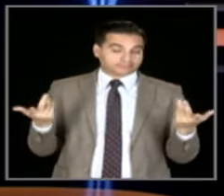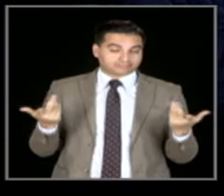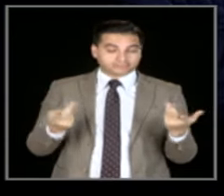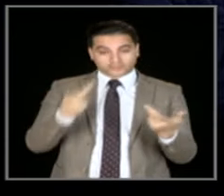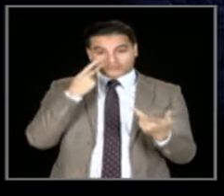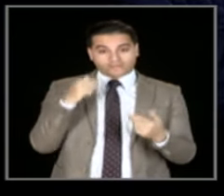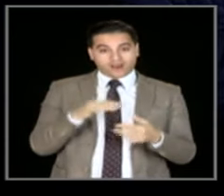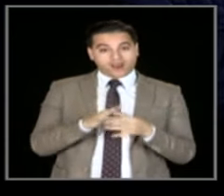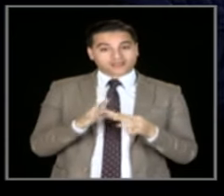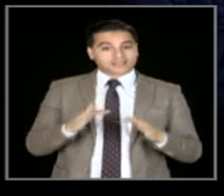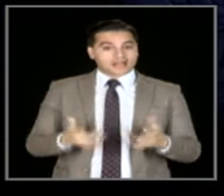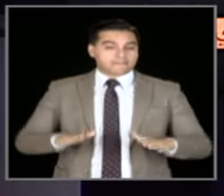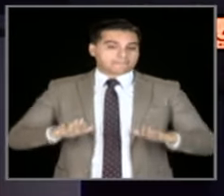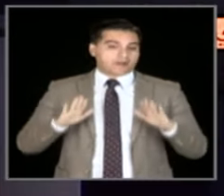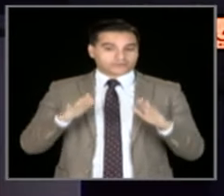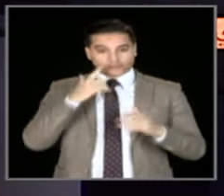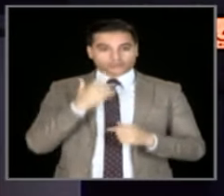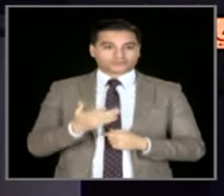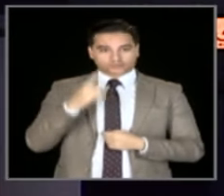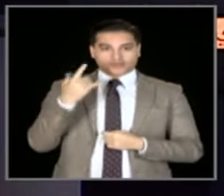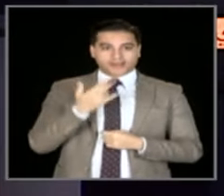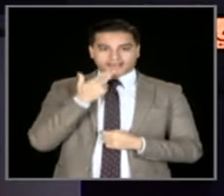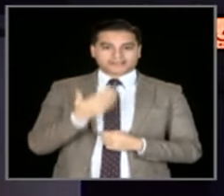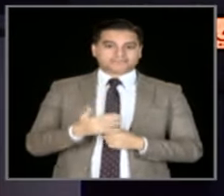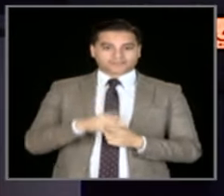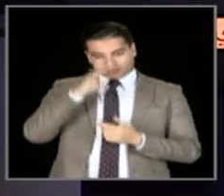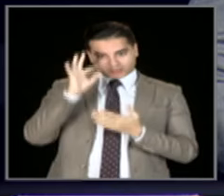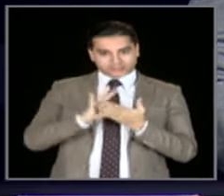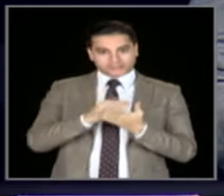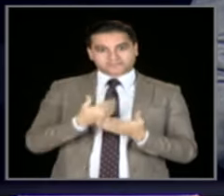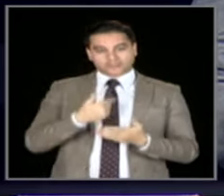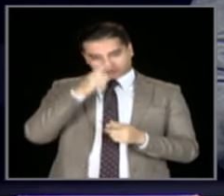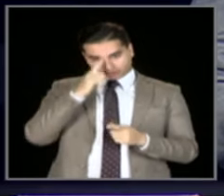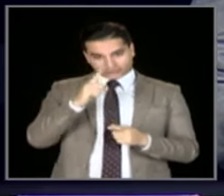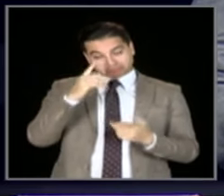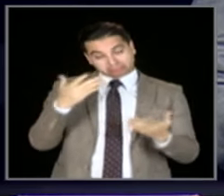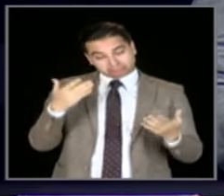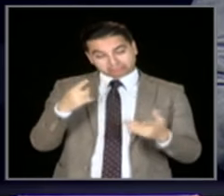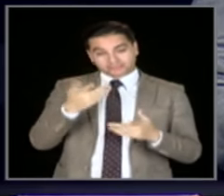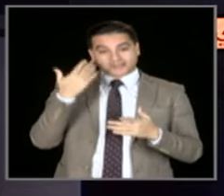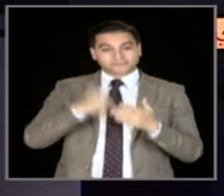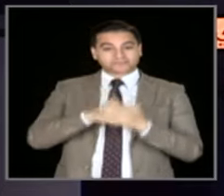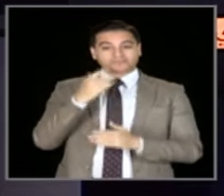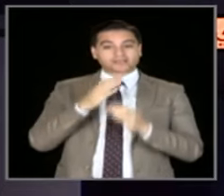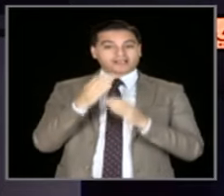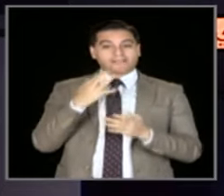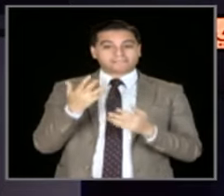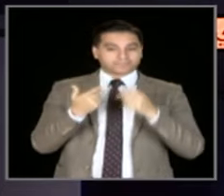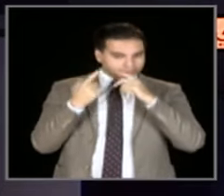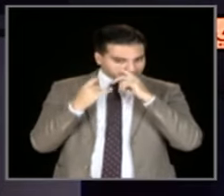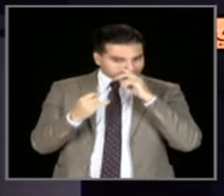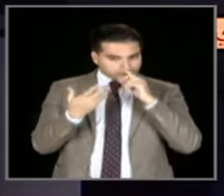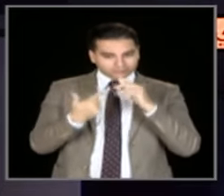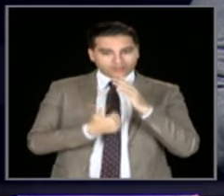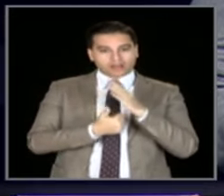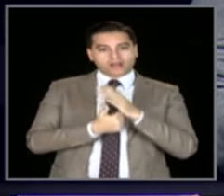ممكن يحصل النهارده، محدش عارف بالظبط. يعني ان شاء الله يكون التأهل من نصيبنا. جبت كام نقطه الماتش اللي فات؟ انا 50